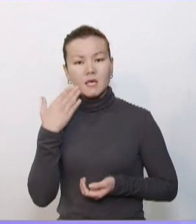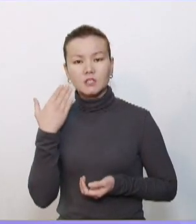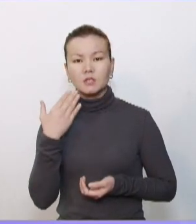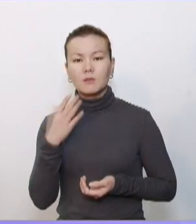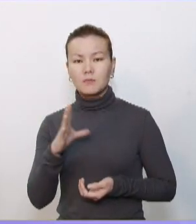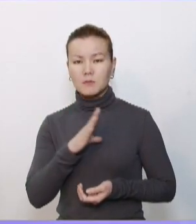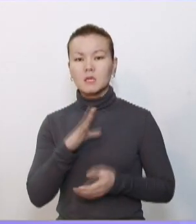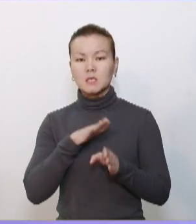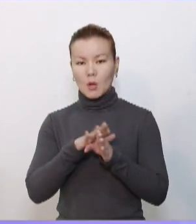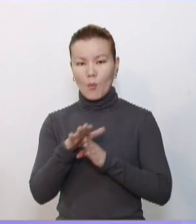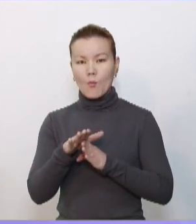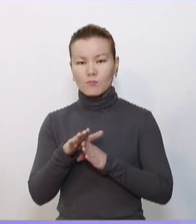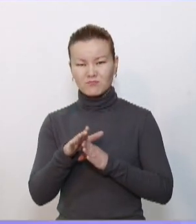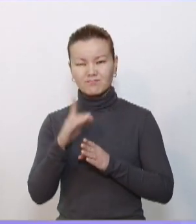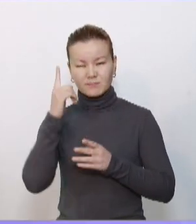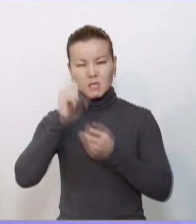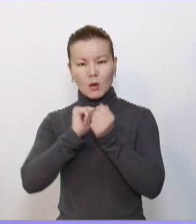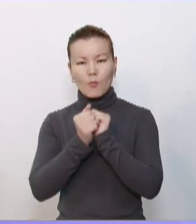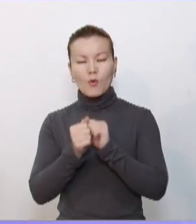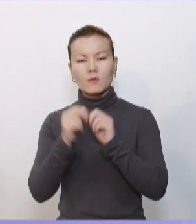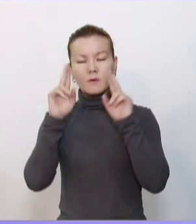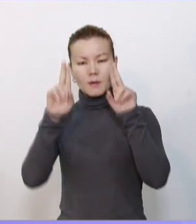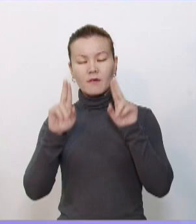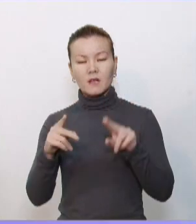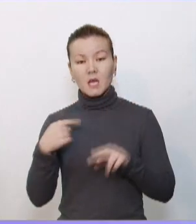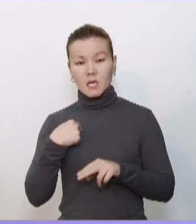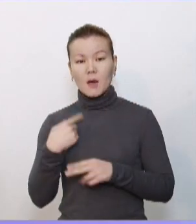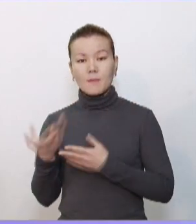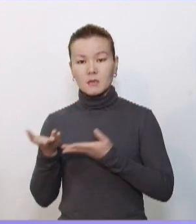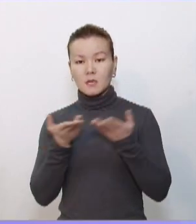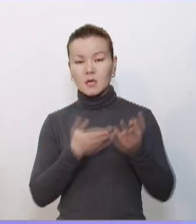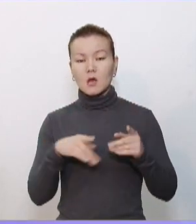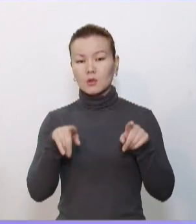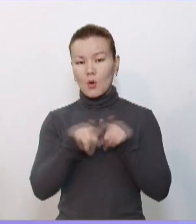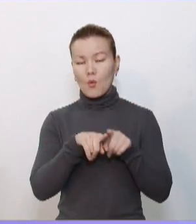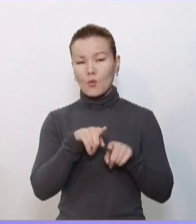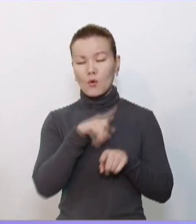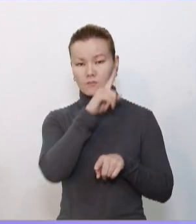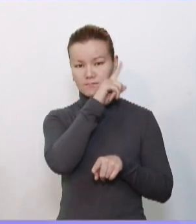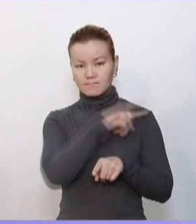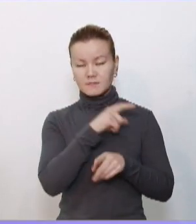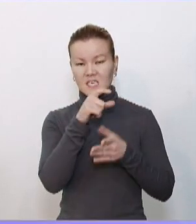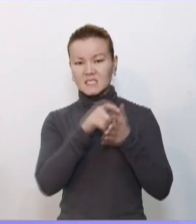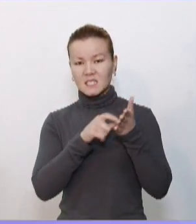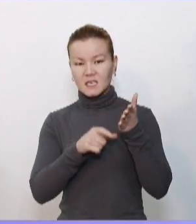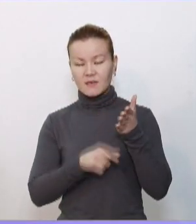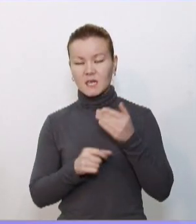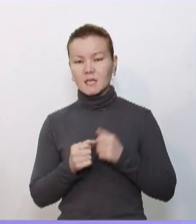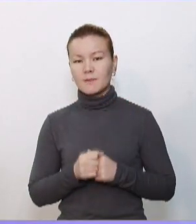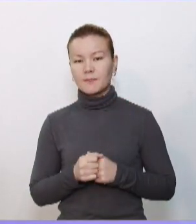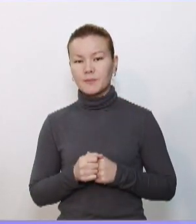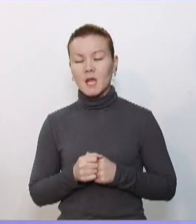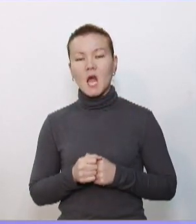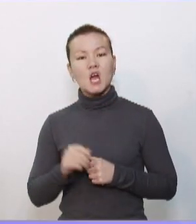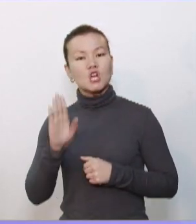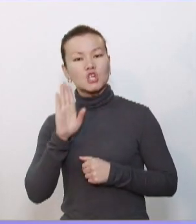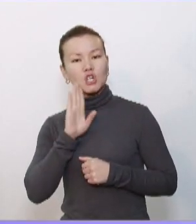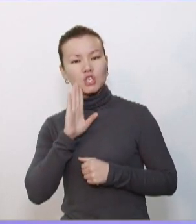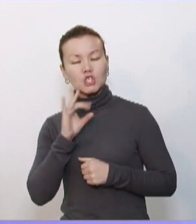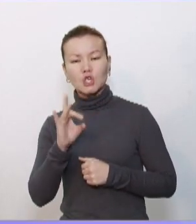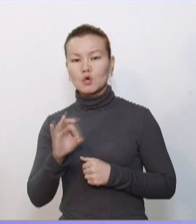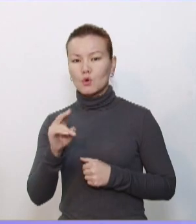было запомнить правила, я вам предлагаю вот такое стихотворение. Женский